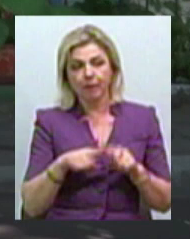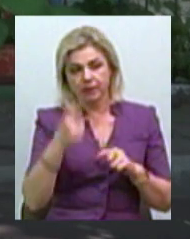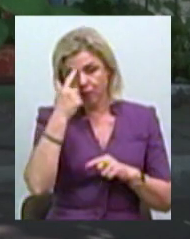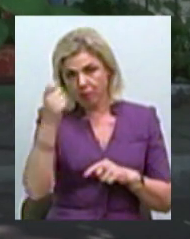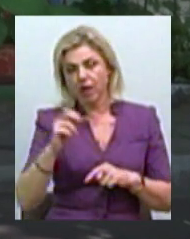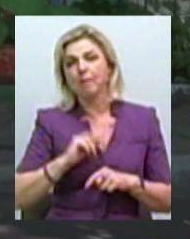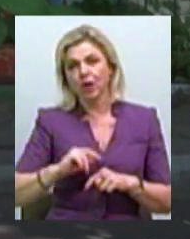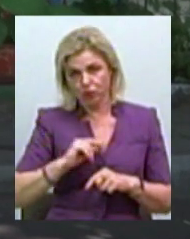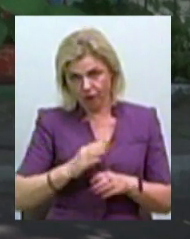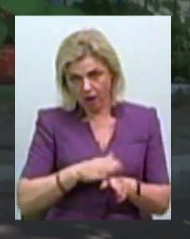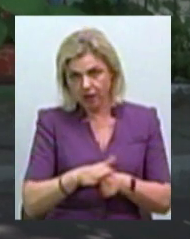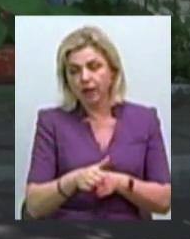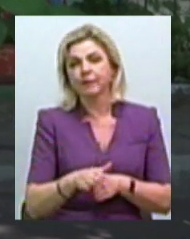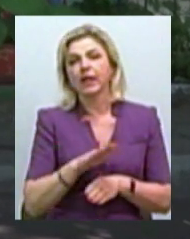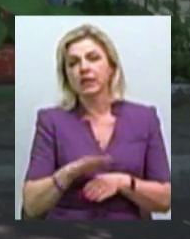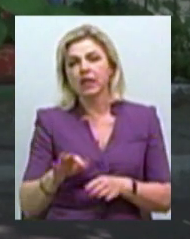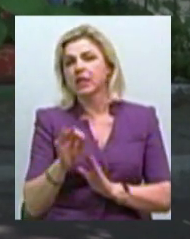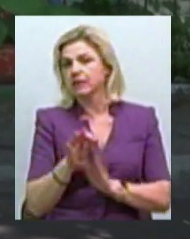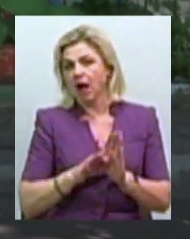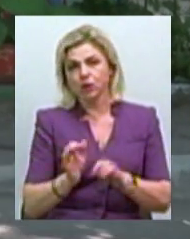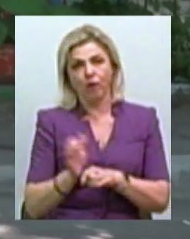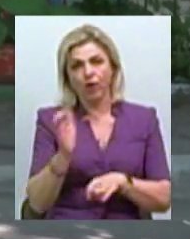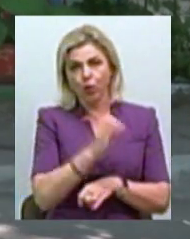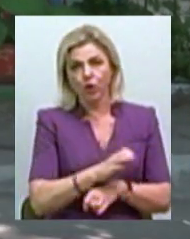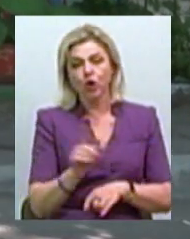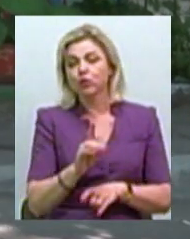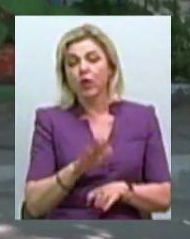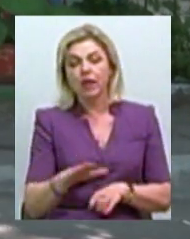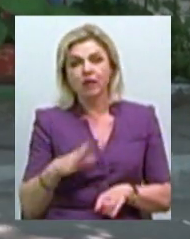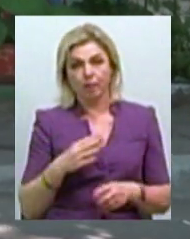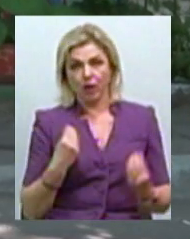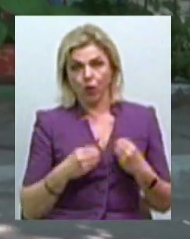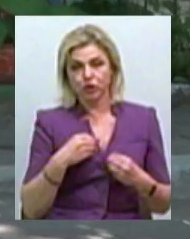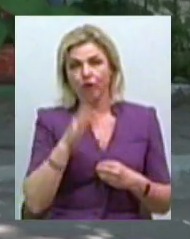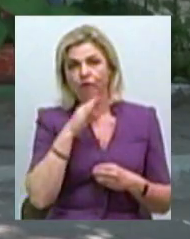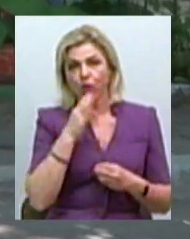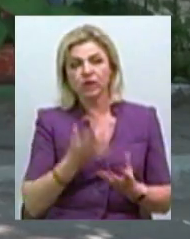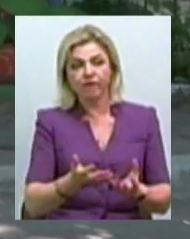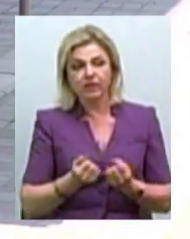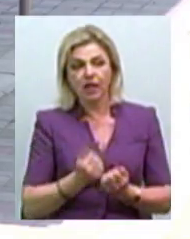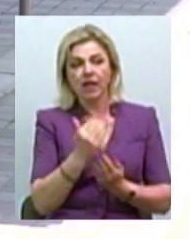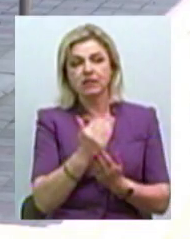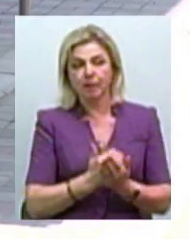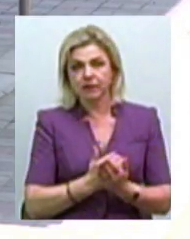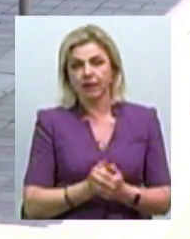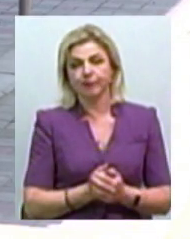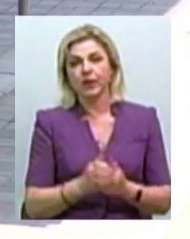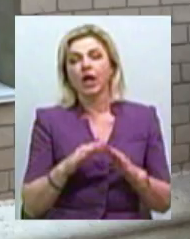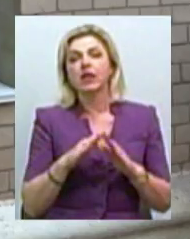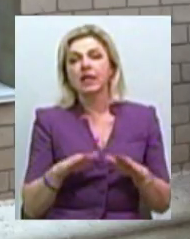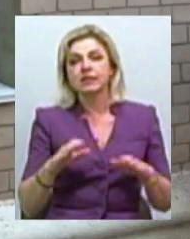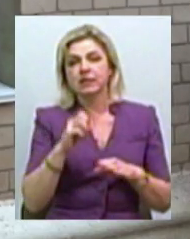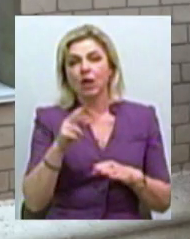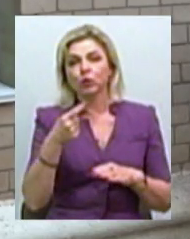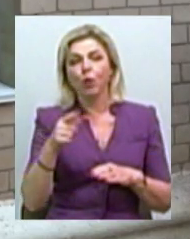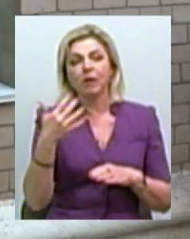дітей вивели, зразу евакуювали, в чому вони були. Водичку взяли, списки. У дошкільному навчальному закладі